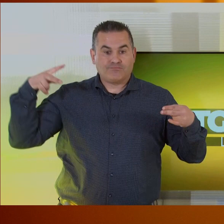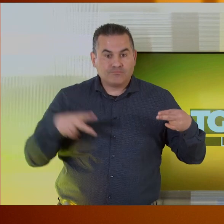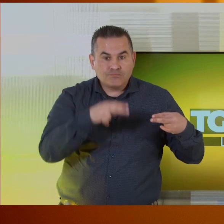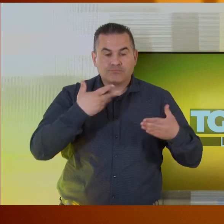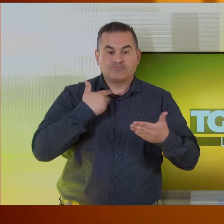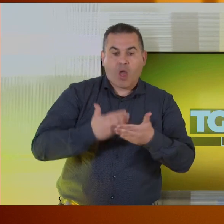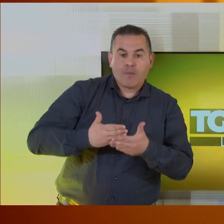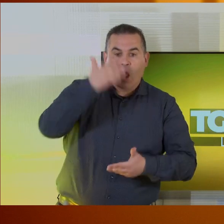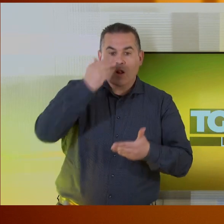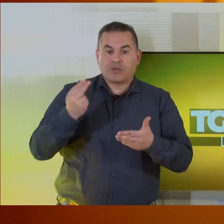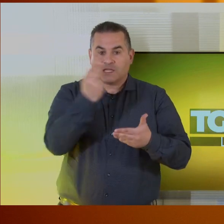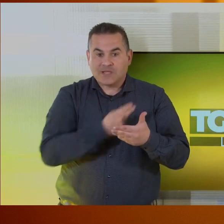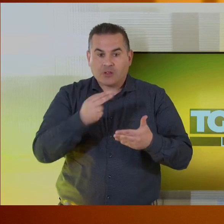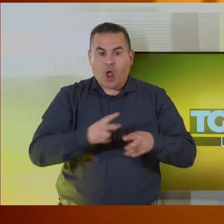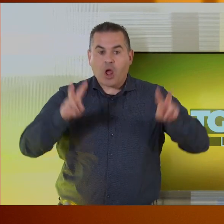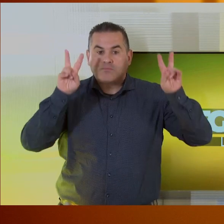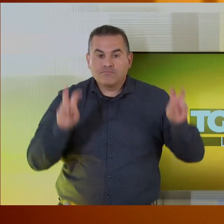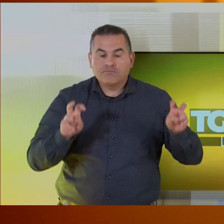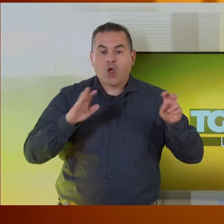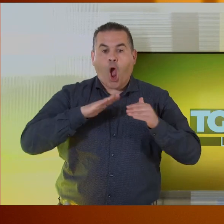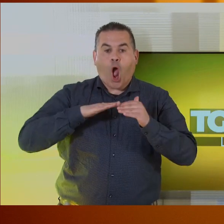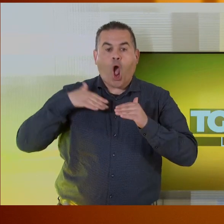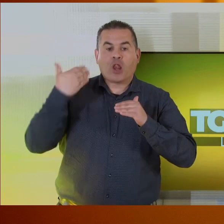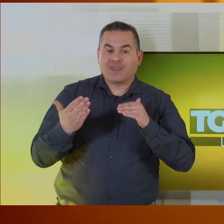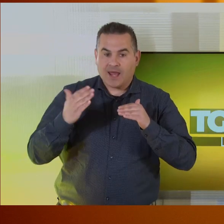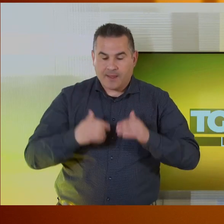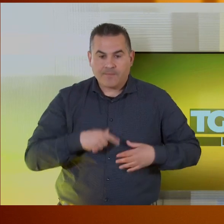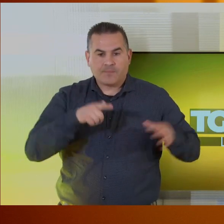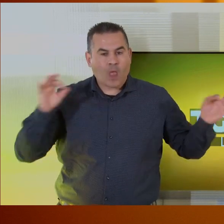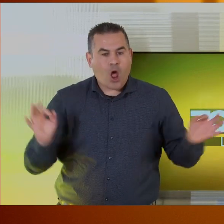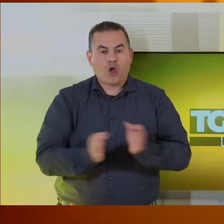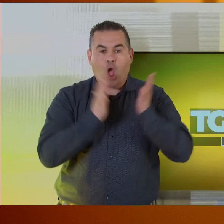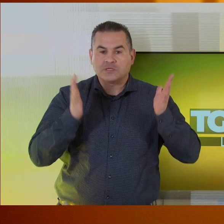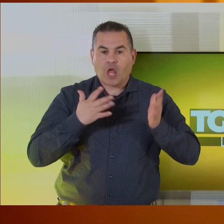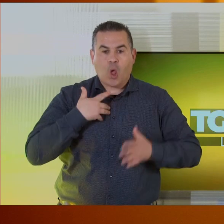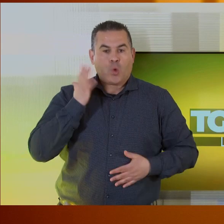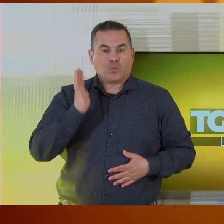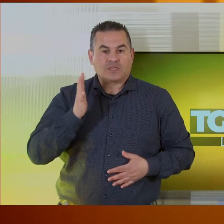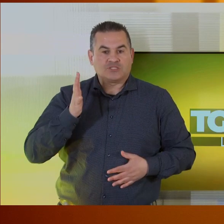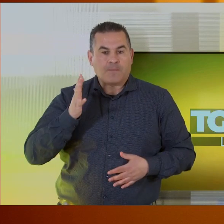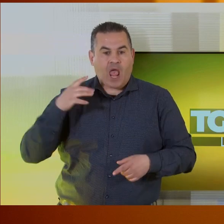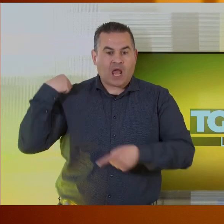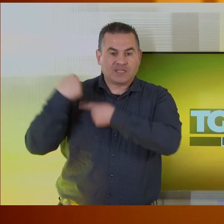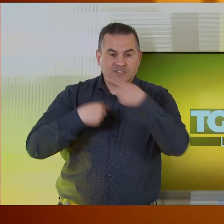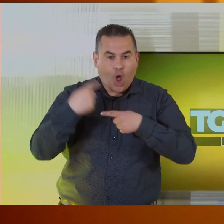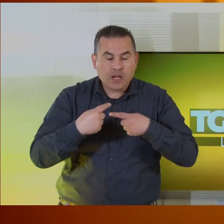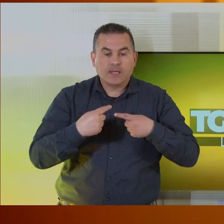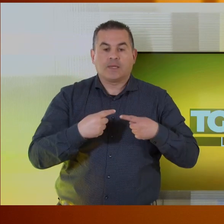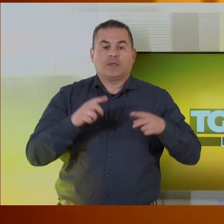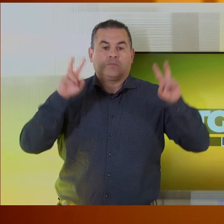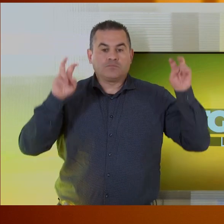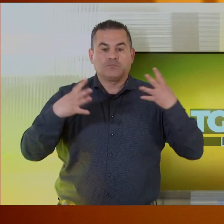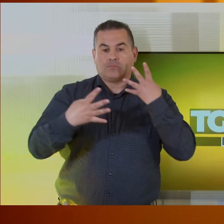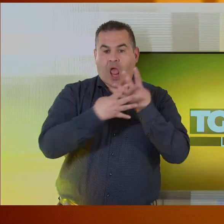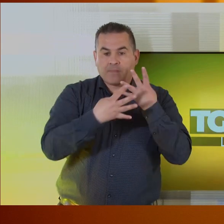si intitola Oltre ed è il murale inaugurato oggi in occasione della 15ª edizione di Un sorriso oltre le sbarre, iniziativa promossa dall'Associazione Socialismo